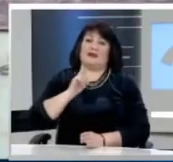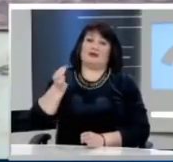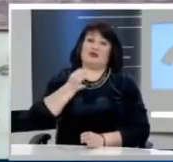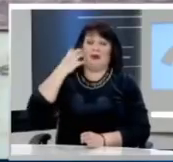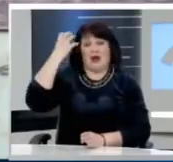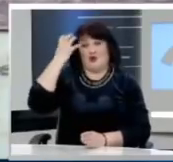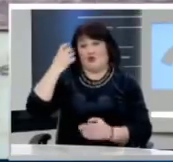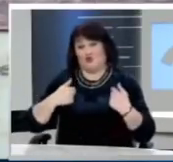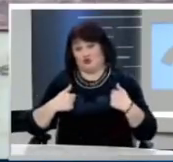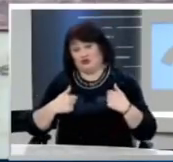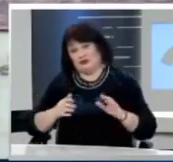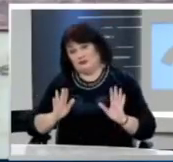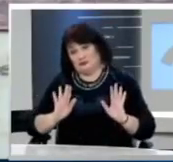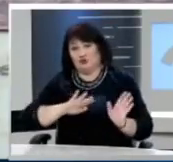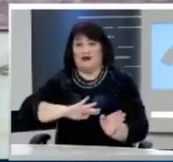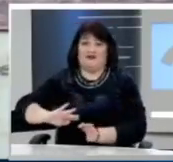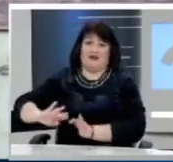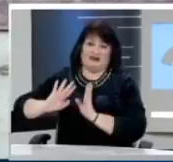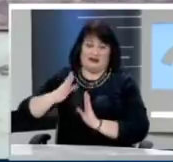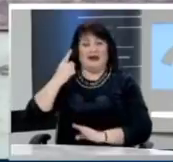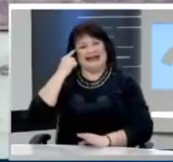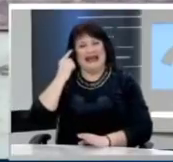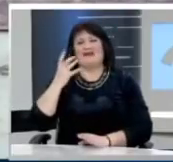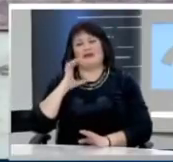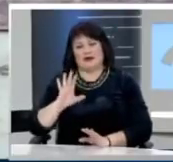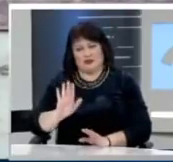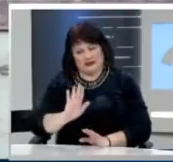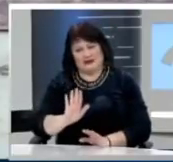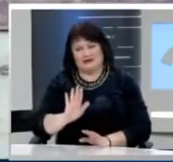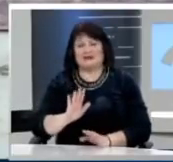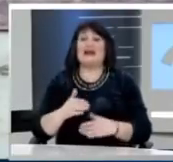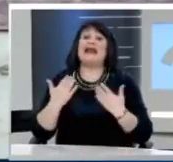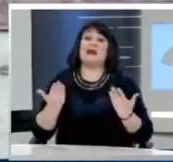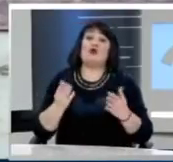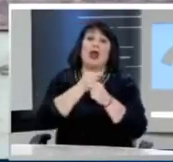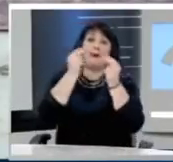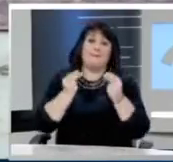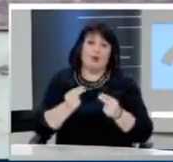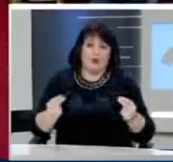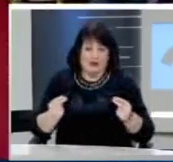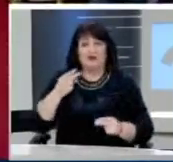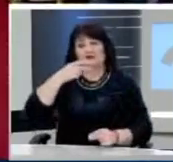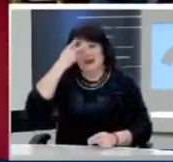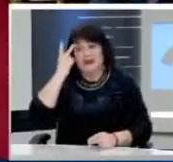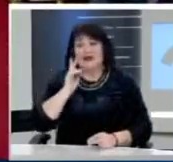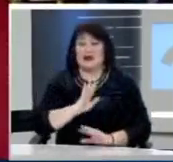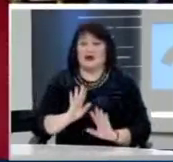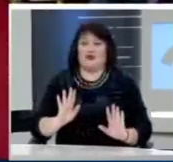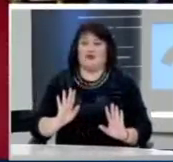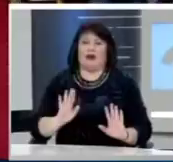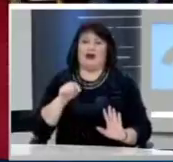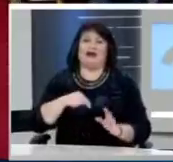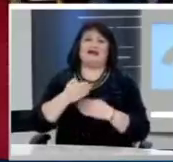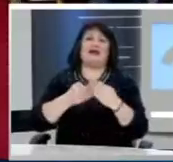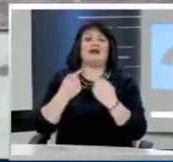Δένδιας και τον οποίον όλοι τον αντιληφθήκαμε. Εντάξει. Λοιπόν, άρα είναι δικαίωμα για να γίνει